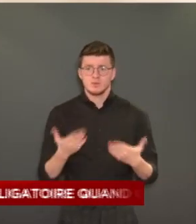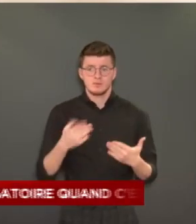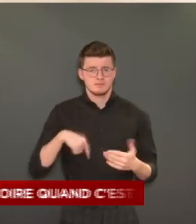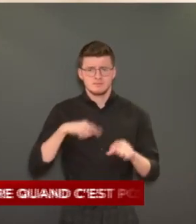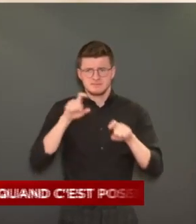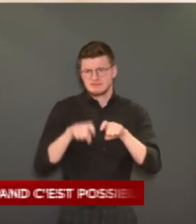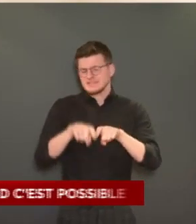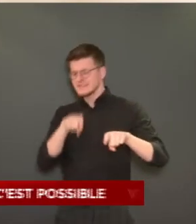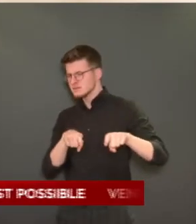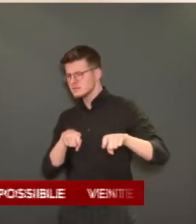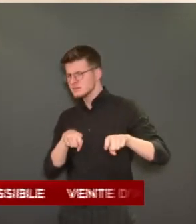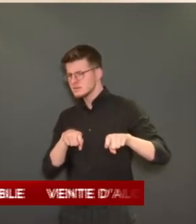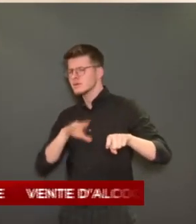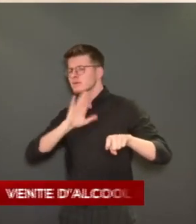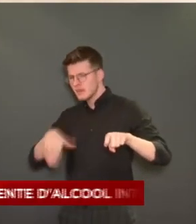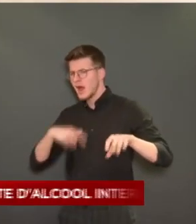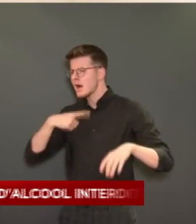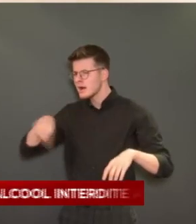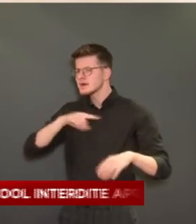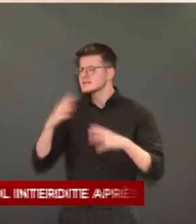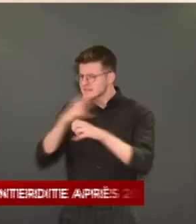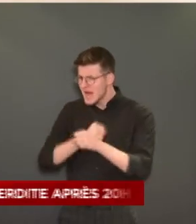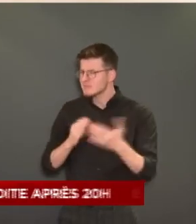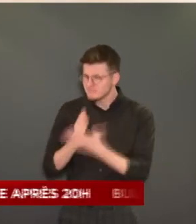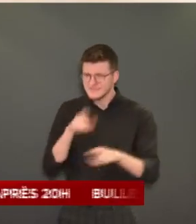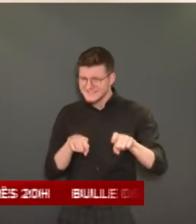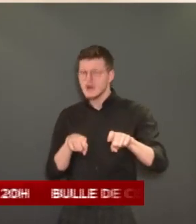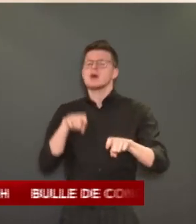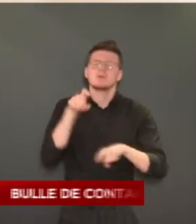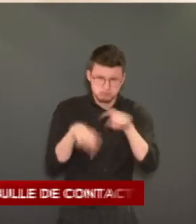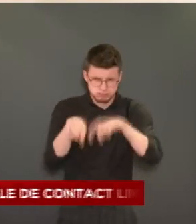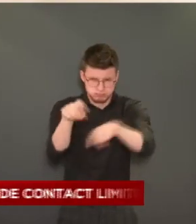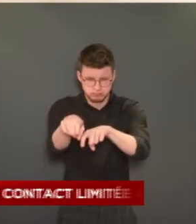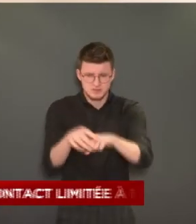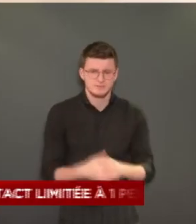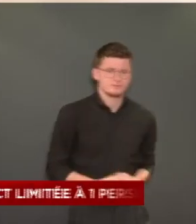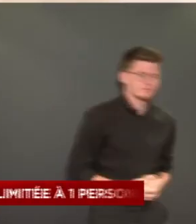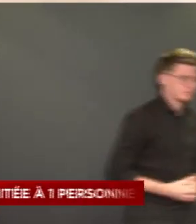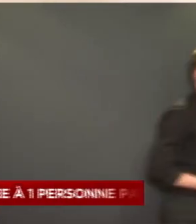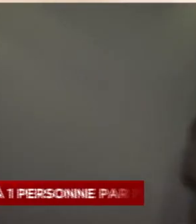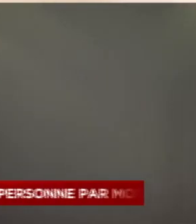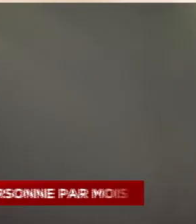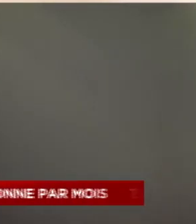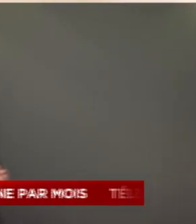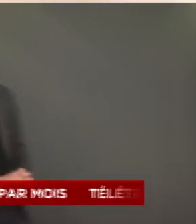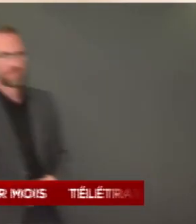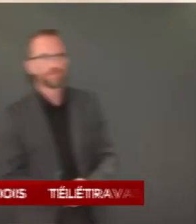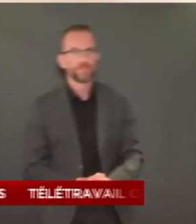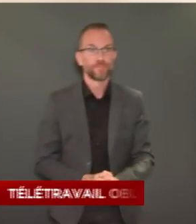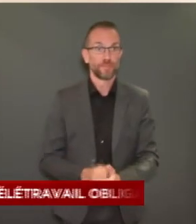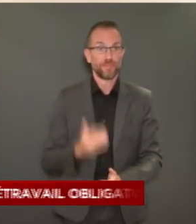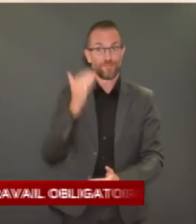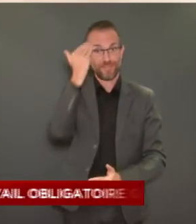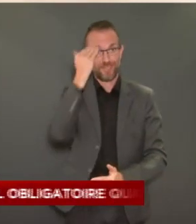Aujourd'hui, il faut faire un pas de côté pour que demain, nous puissions de nouveau nous tourner vers l'avenir. Très attachés à nos libertés, à